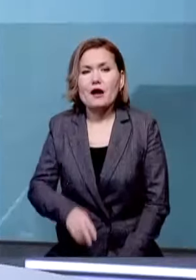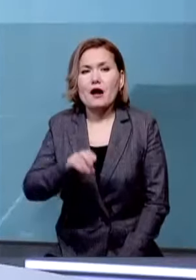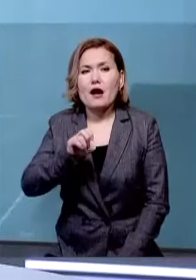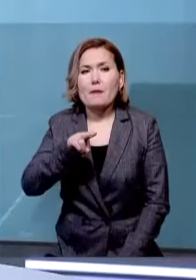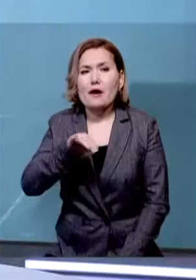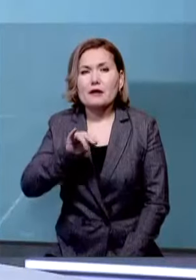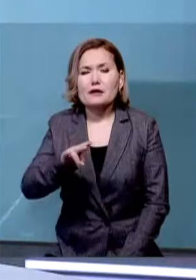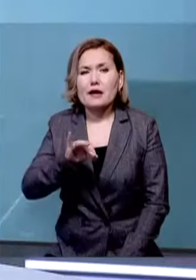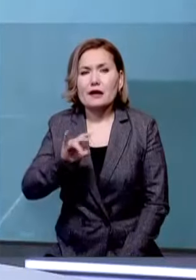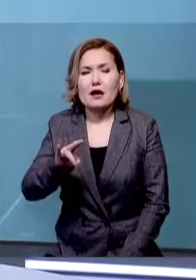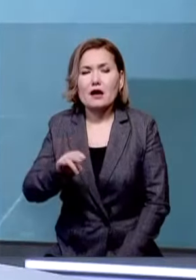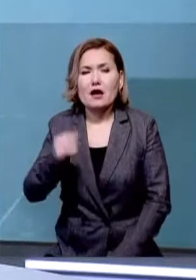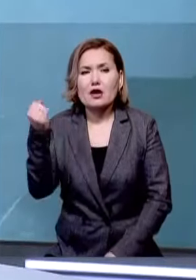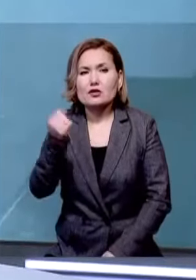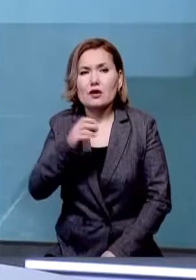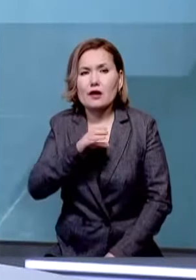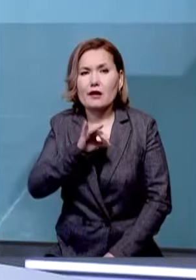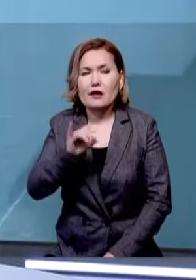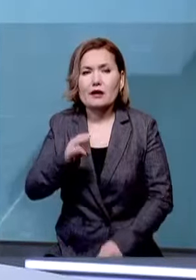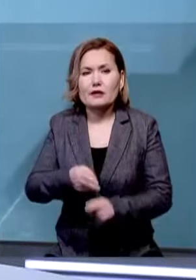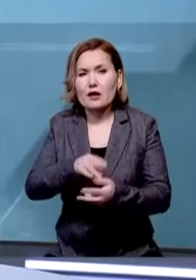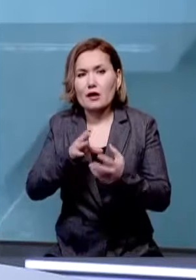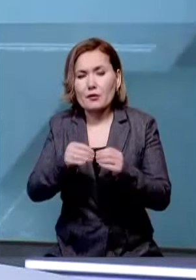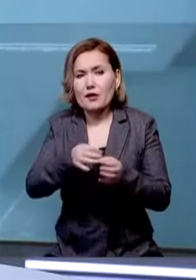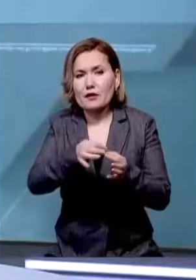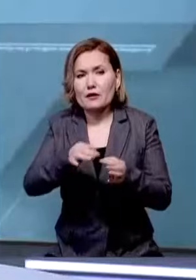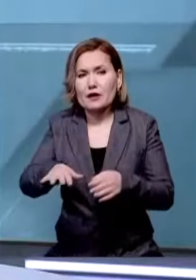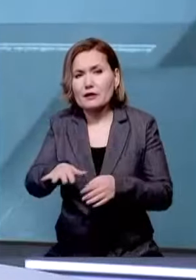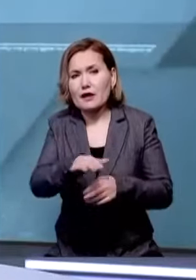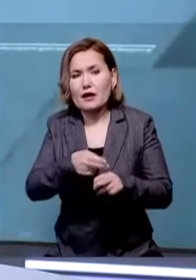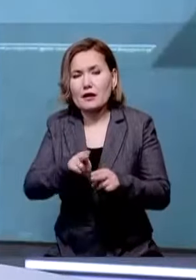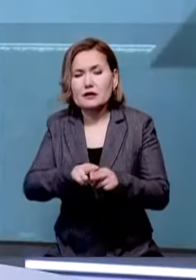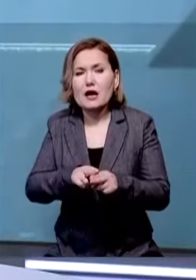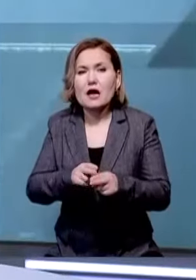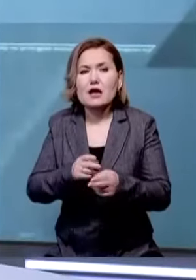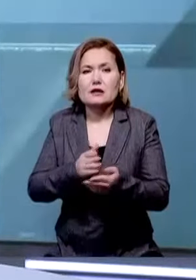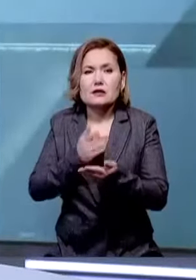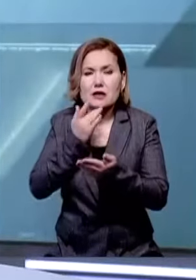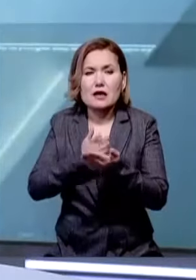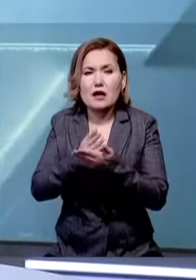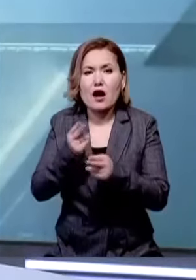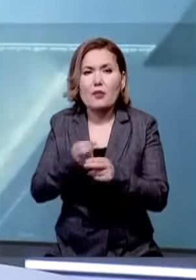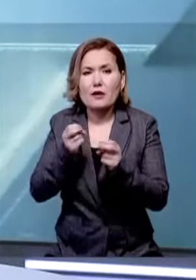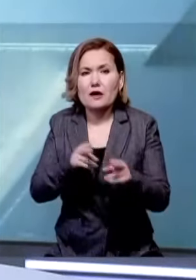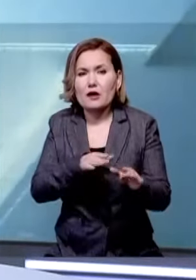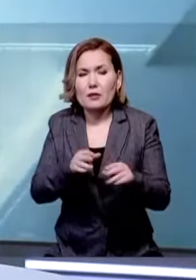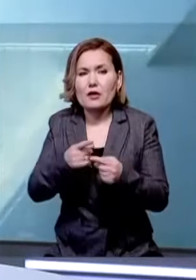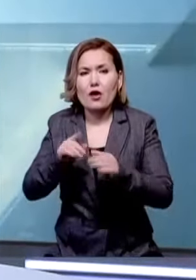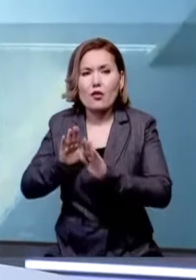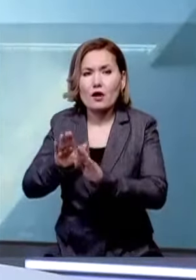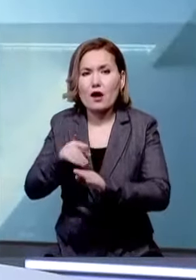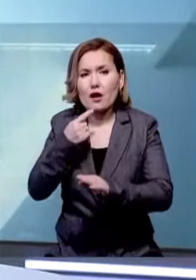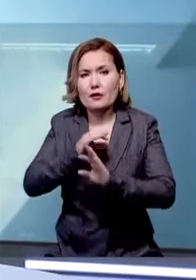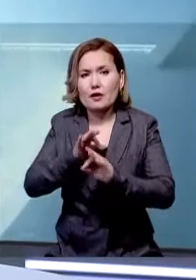Пәкістан Иранға соққы жасады. Иранның Сестан және Белуджистан провинцияларының саяси және қауіпсіздік істер жөнінде